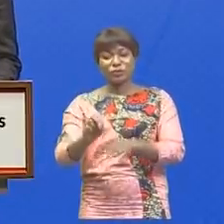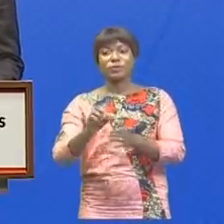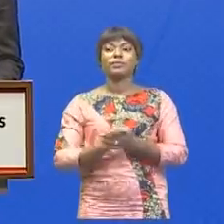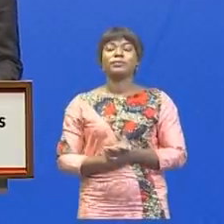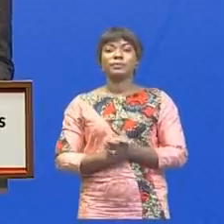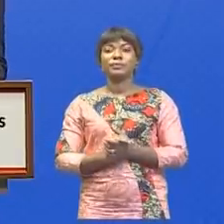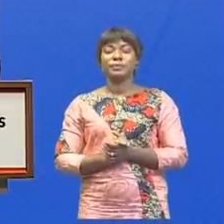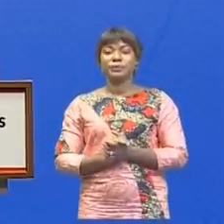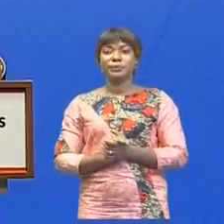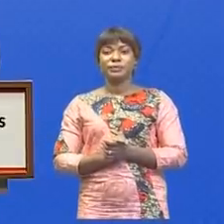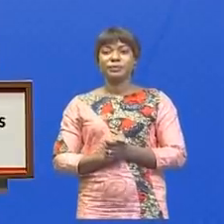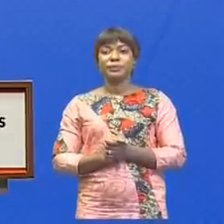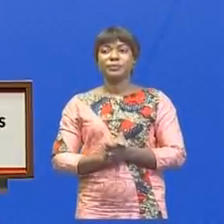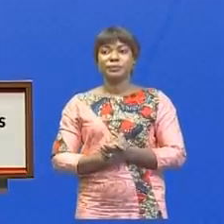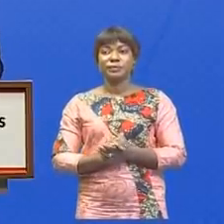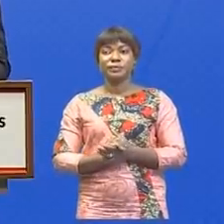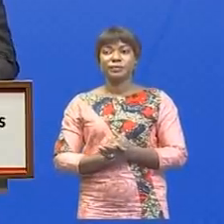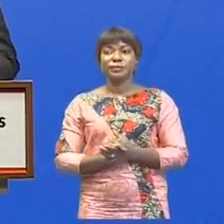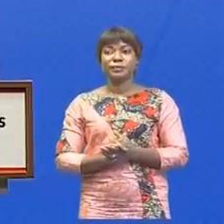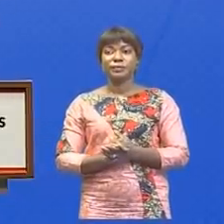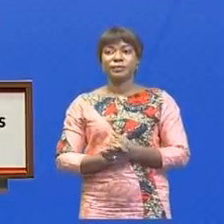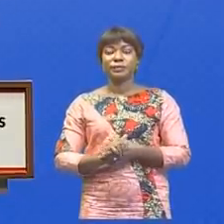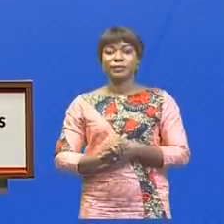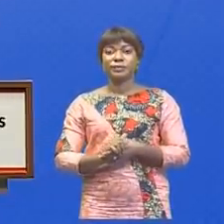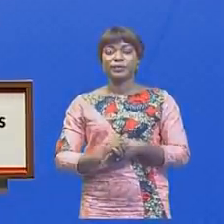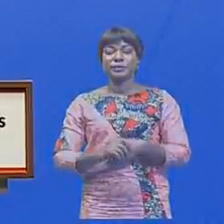réunion Conseil à 14h39.